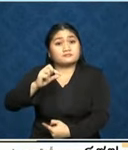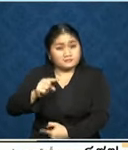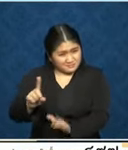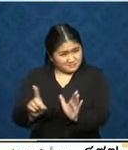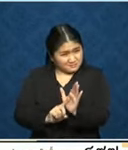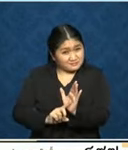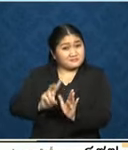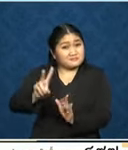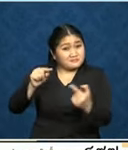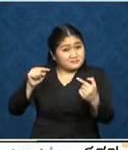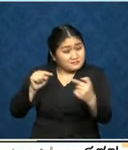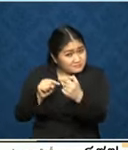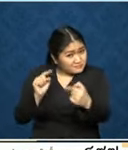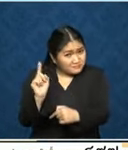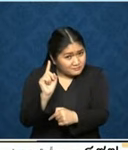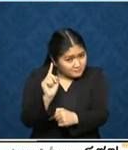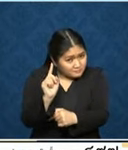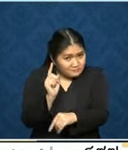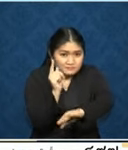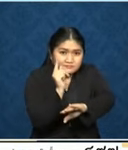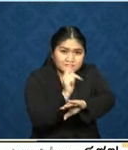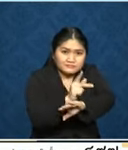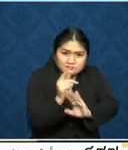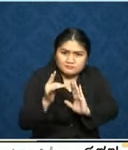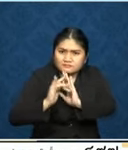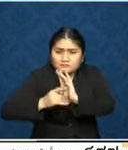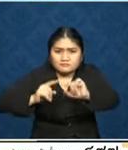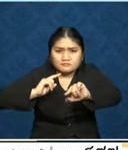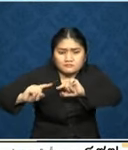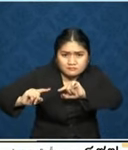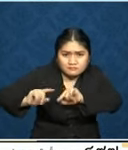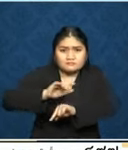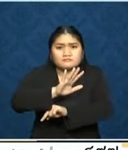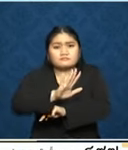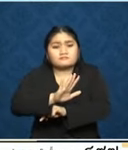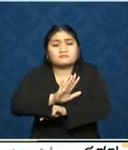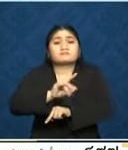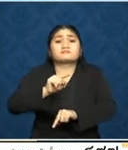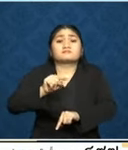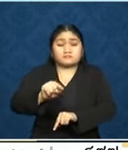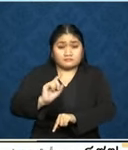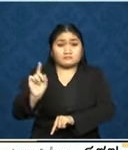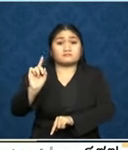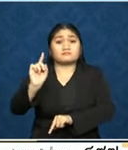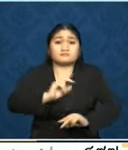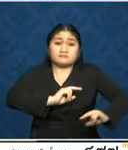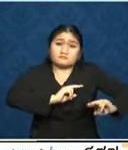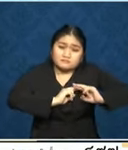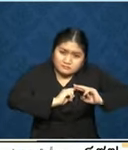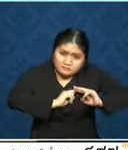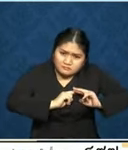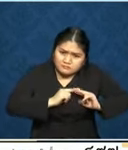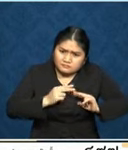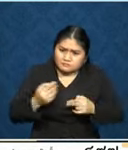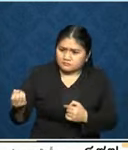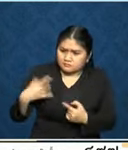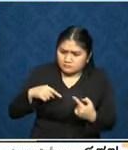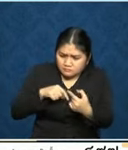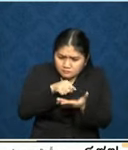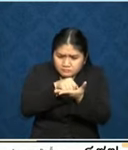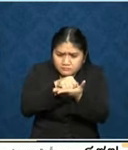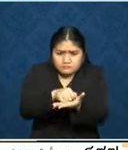ระบบการสื่อสารของผู้ประกอบการในท่าเรือผู้ประกอบการเอกชนในท่าเรือแหลมชบังให้การบริการขนถ่าย